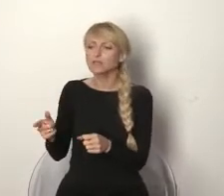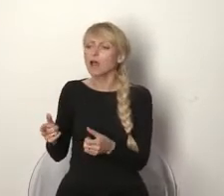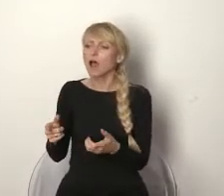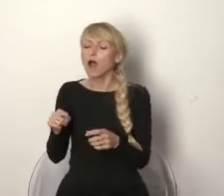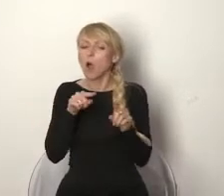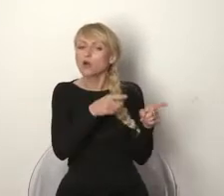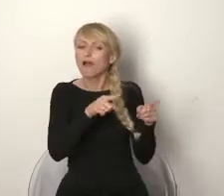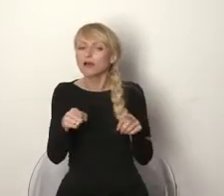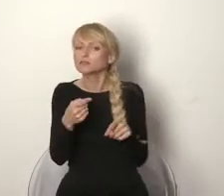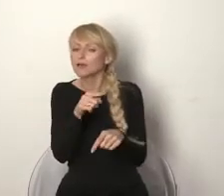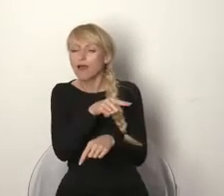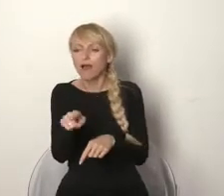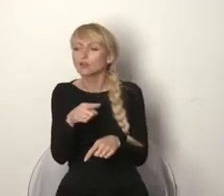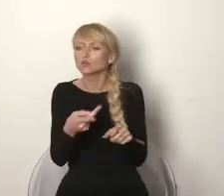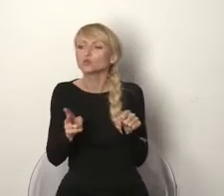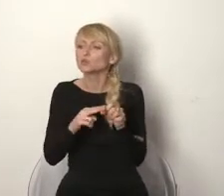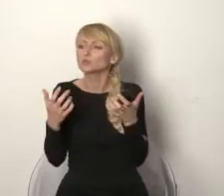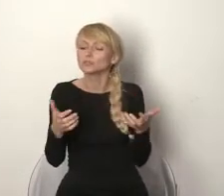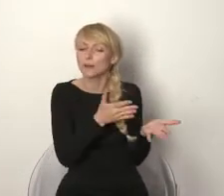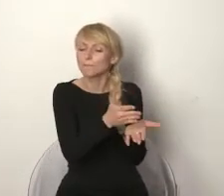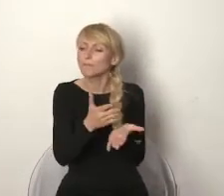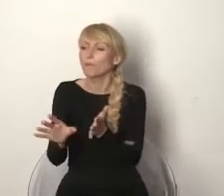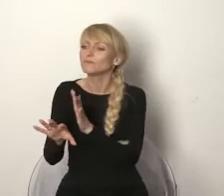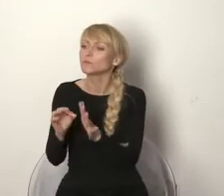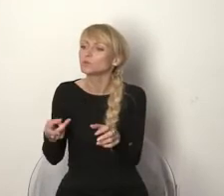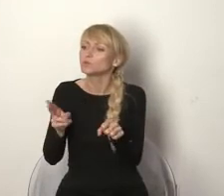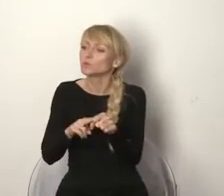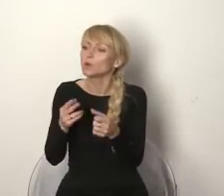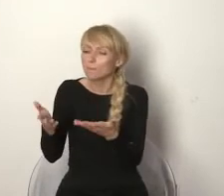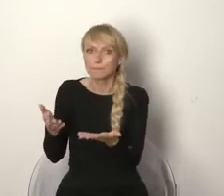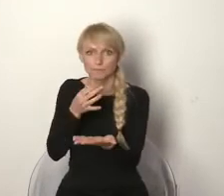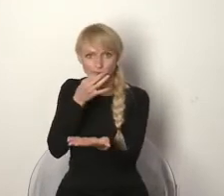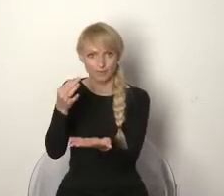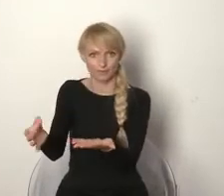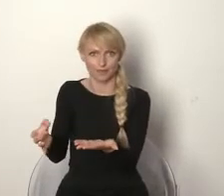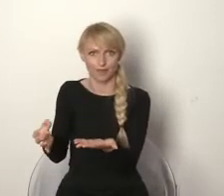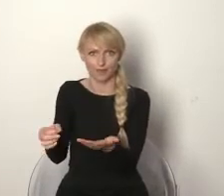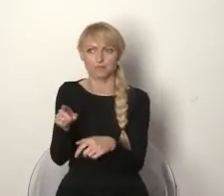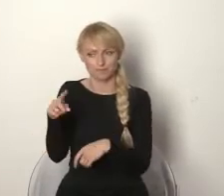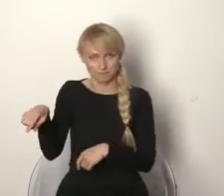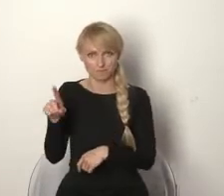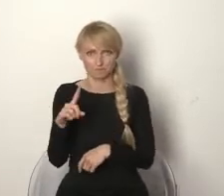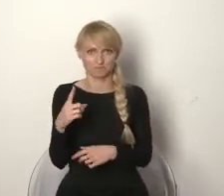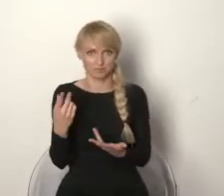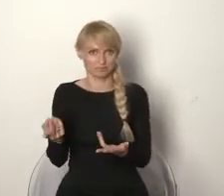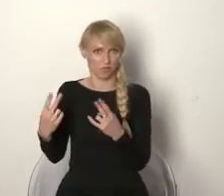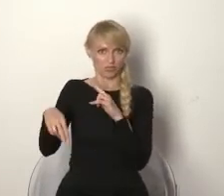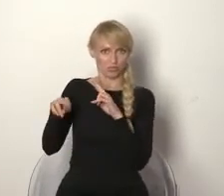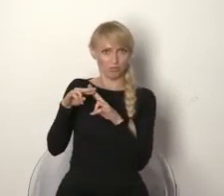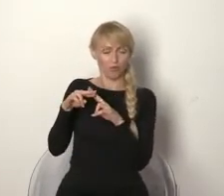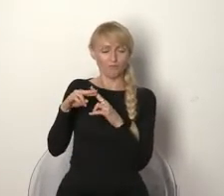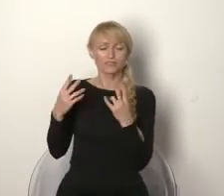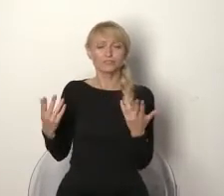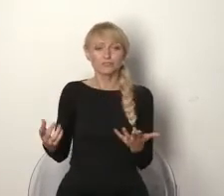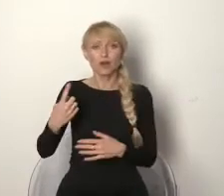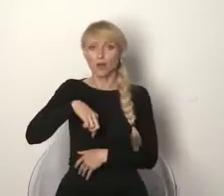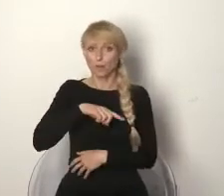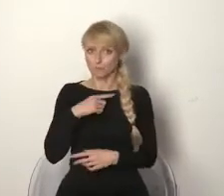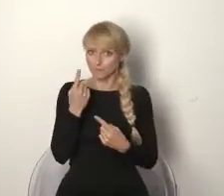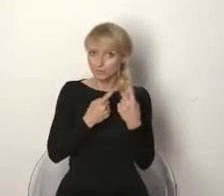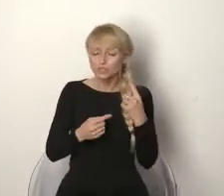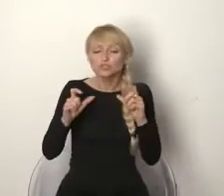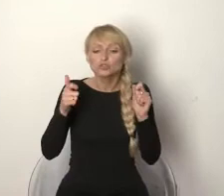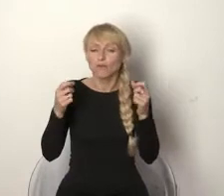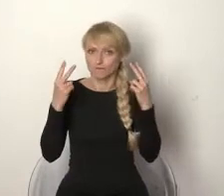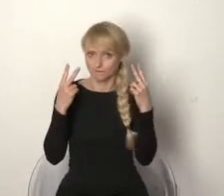I dlatego odpowiadając na pytanie, jak mądrze pomagać, z naszej strony tak, patrzymy na to, co jest dla nas ważne. Z drugiej strony warto